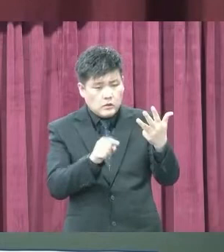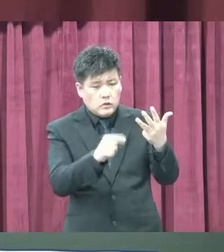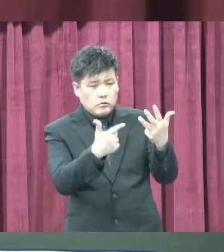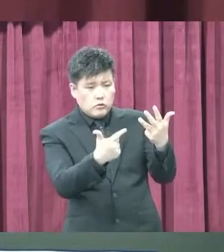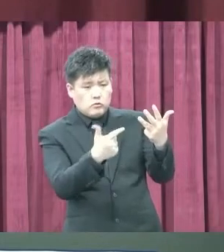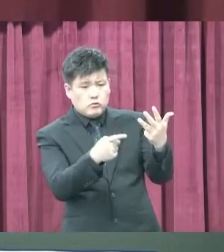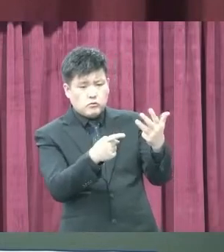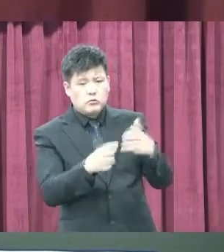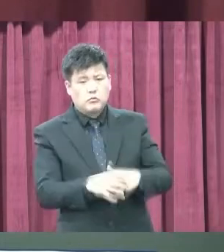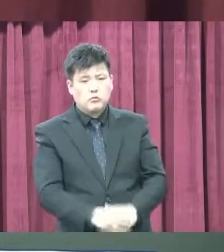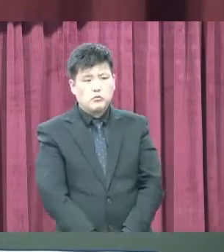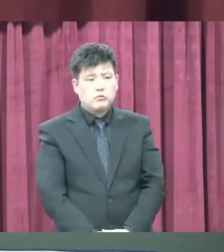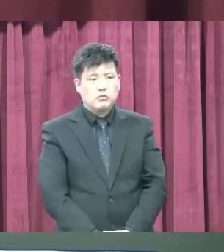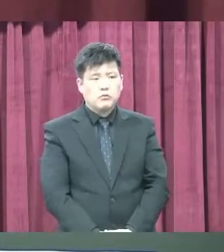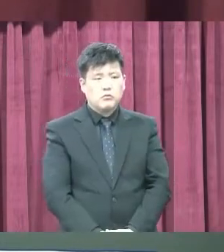64.6%인데